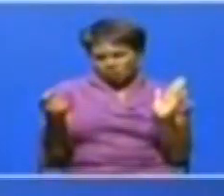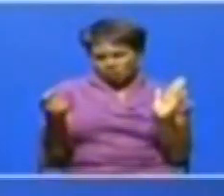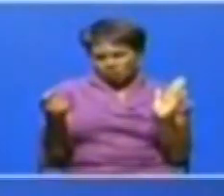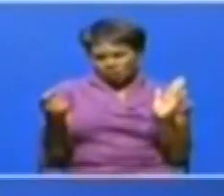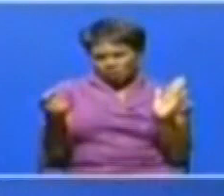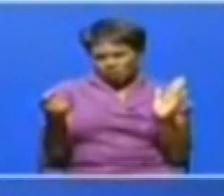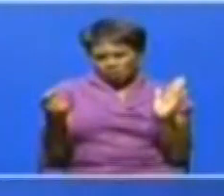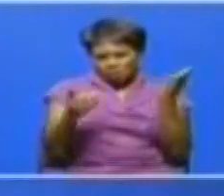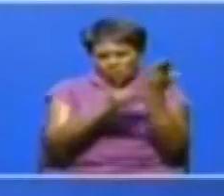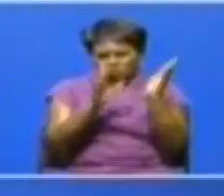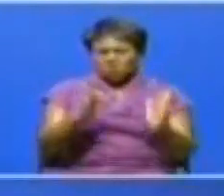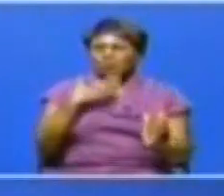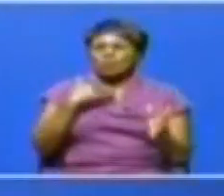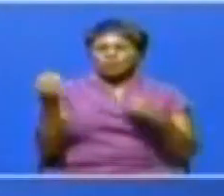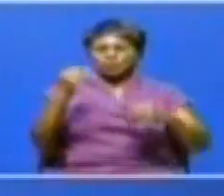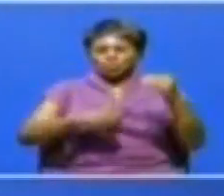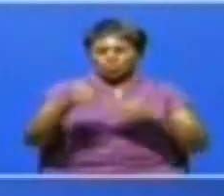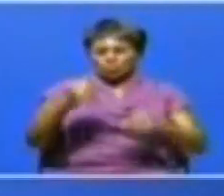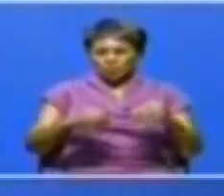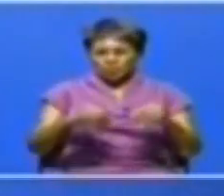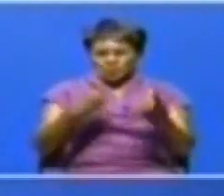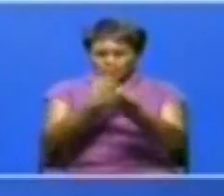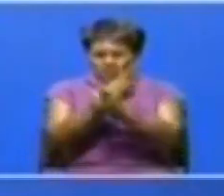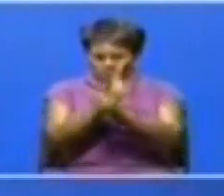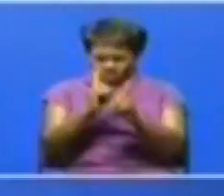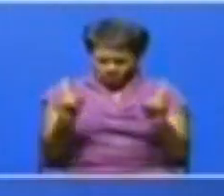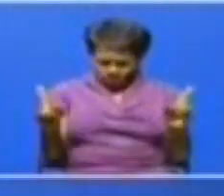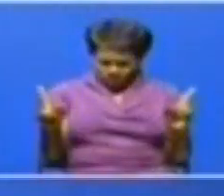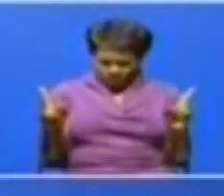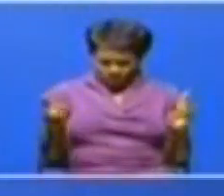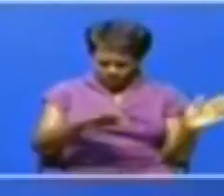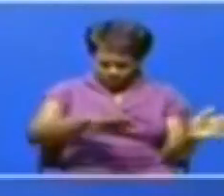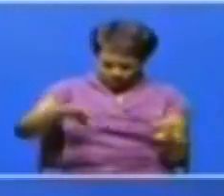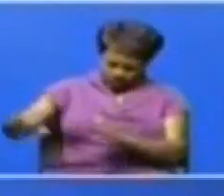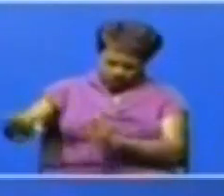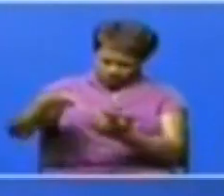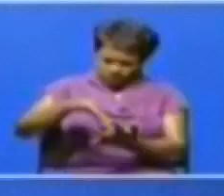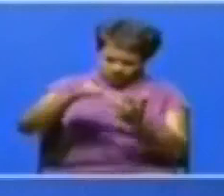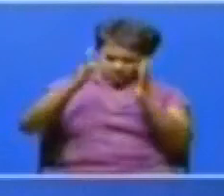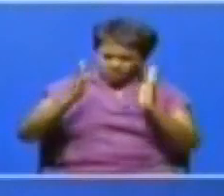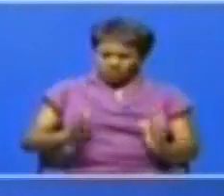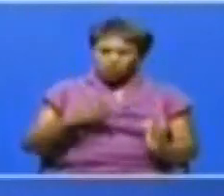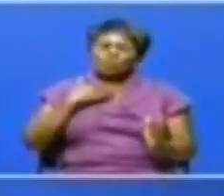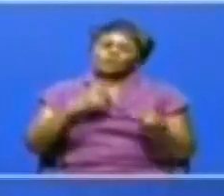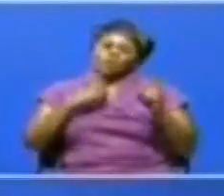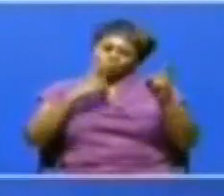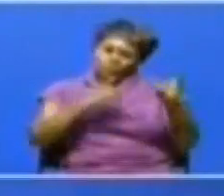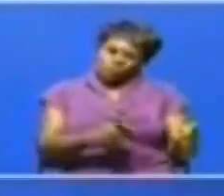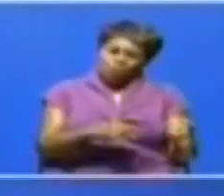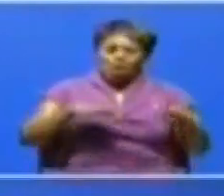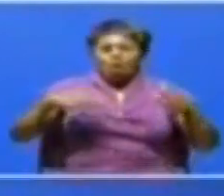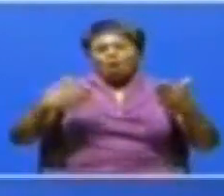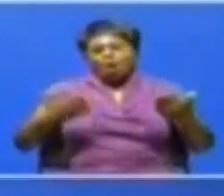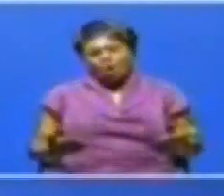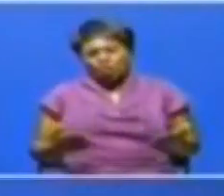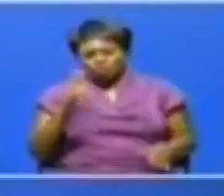daktari mwenzako anataka kuchangia, katika kando na demokrasia, unamchagua mtu kwa sababu unataka kumzawadi, au ni mtu